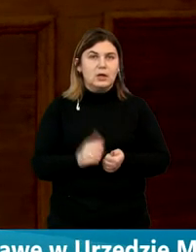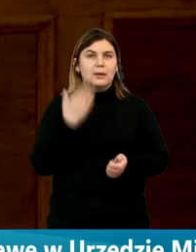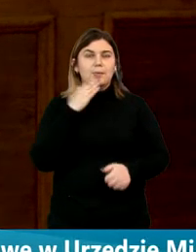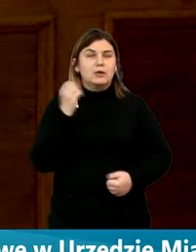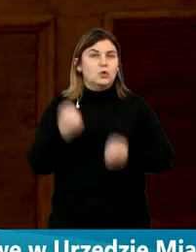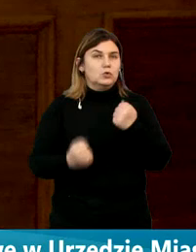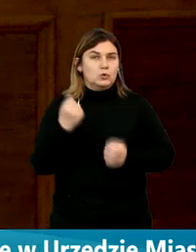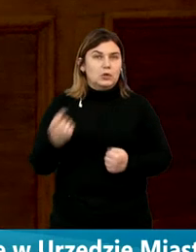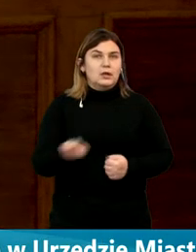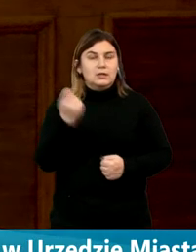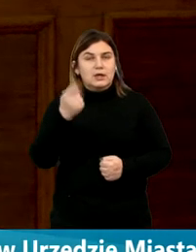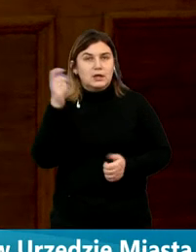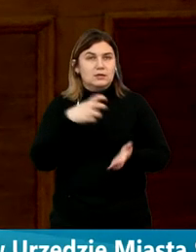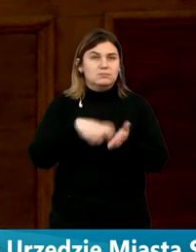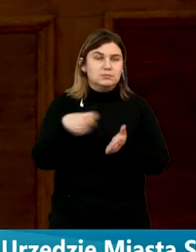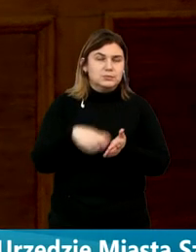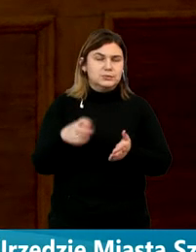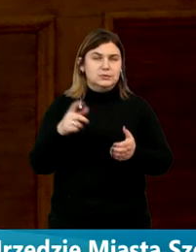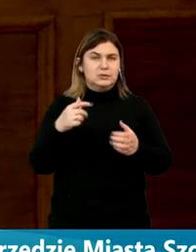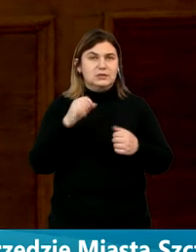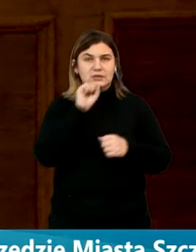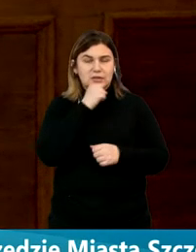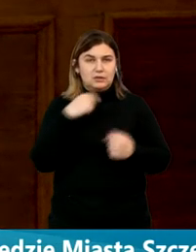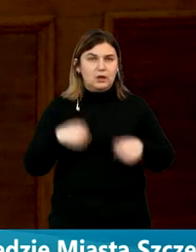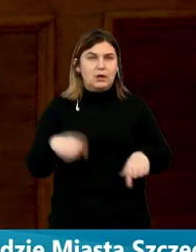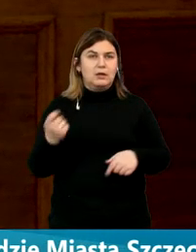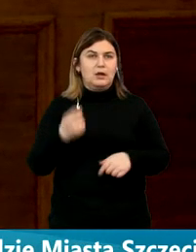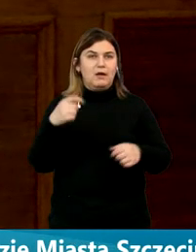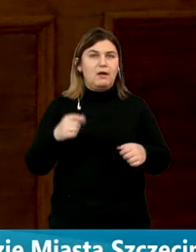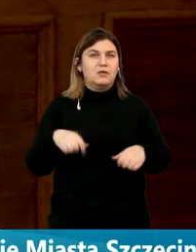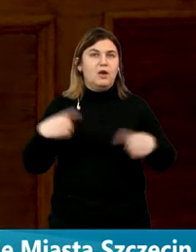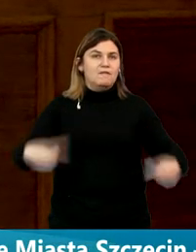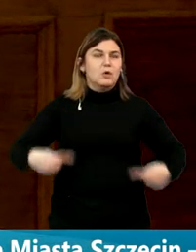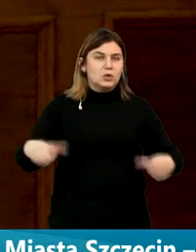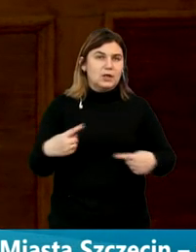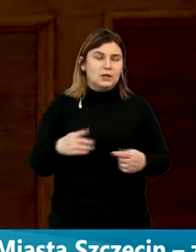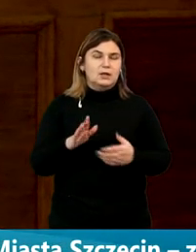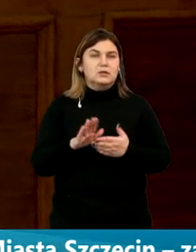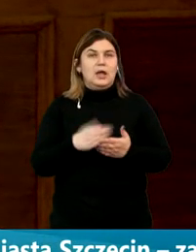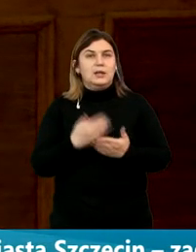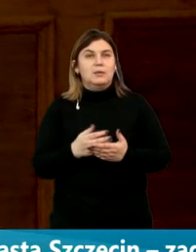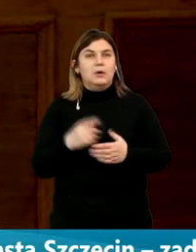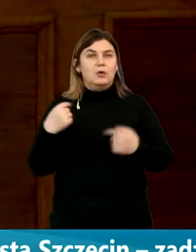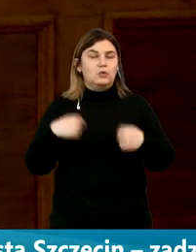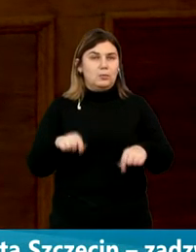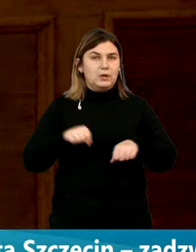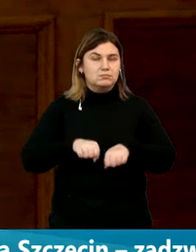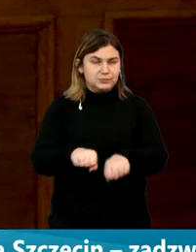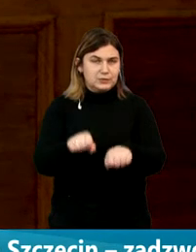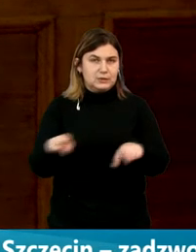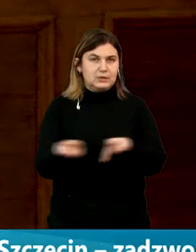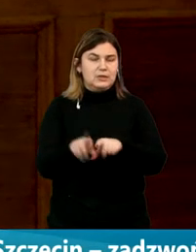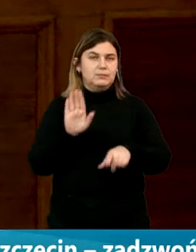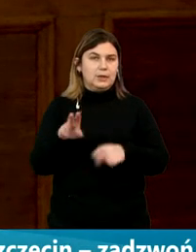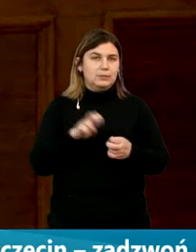przejechać, czy przejść osobom starszym, przejechać na wózku, czy właśnie osoby prowadzące wózki dziecięce też mają z tym